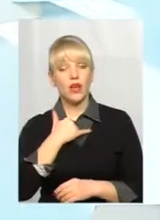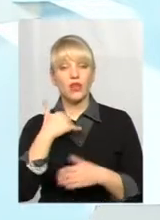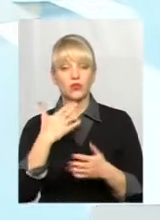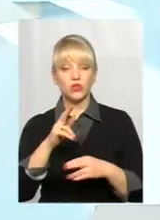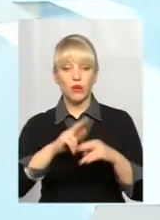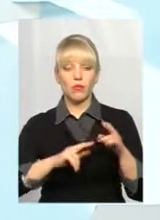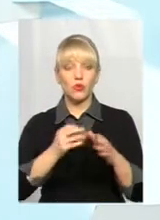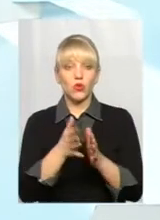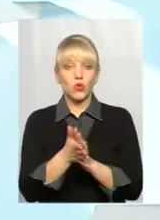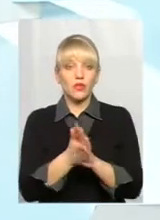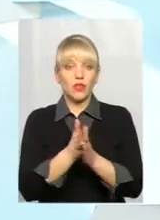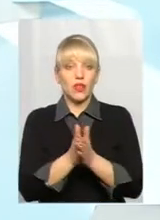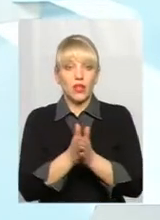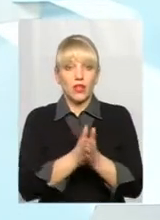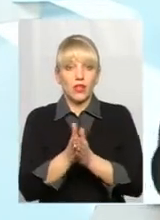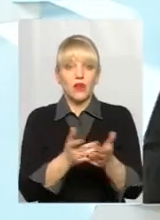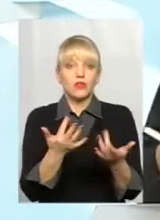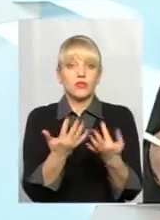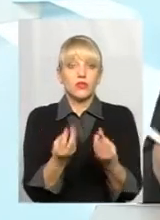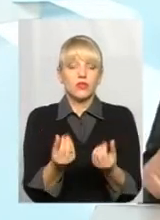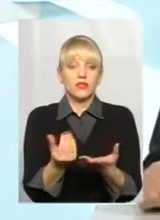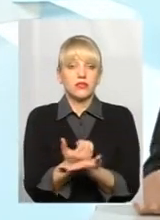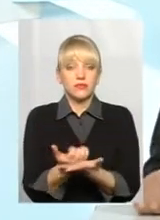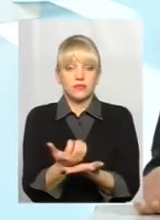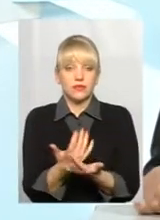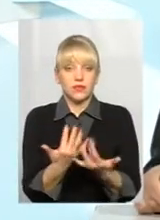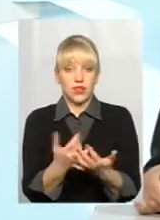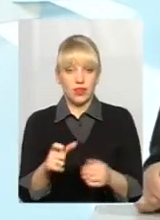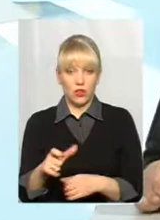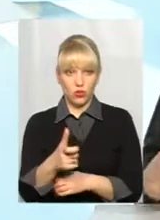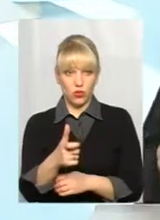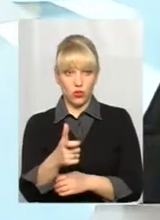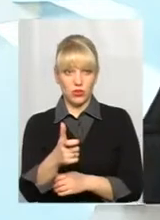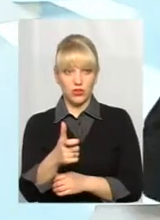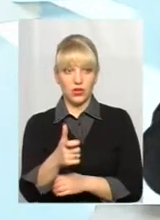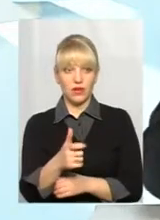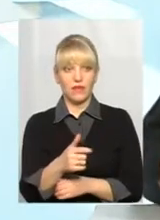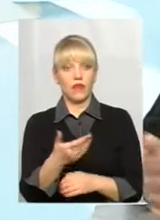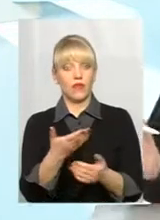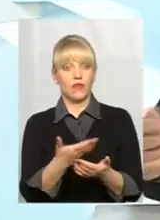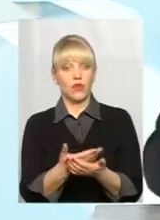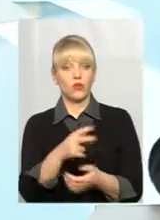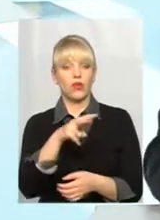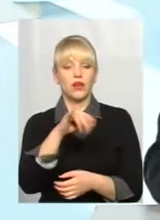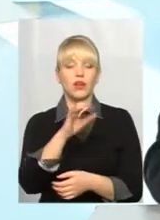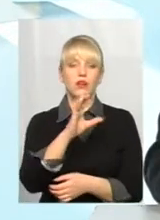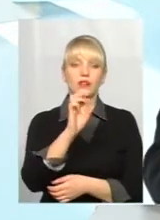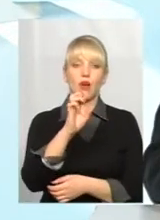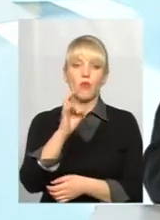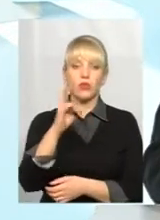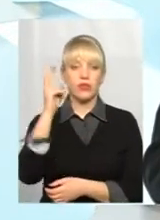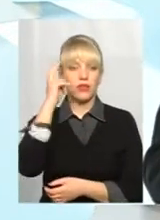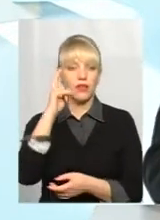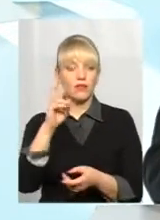потирали, вони вже собі підраховували, що вони зароблять на тій дорозі. Так? От, Лісабон-Київ – це дуже потужна мала